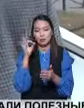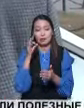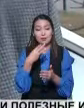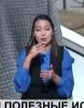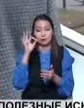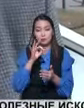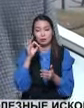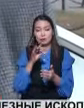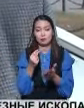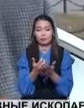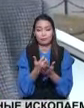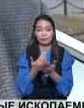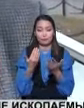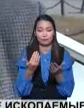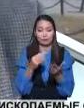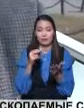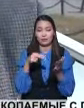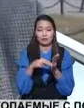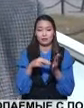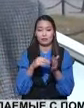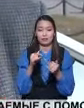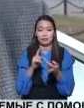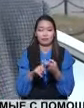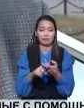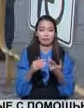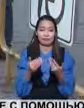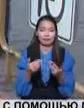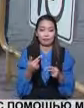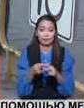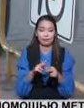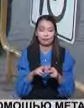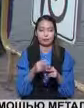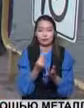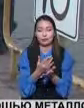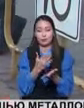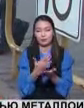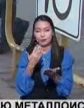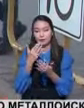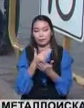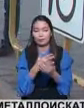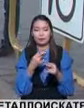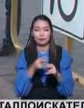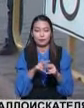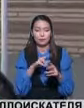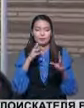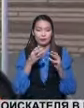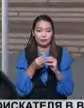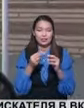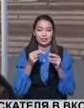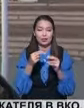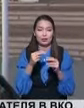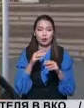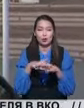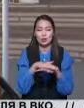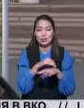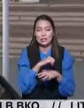пойдем. Коллективно согласны, против никто не будет. Стоит отметить, данные новшества введены в целях снижения нагрузки на